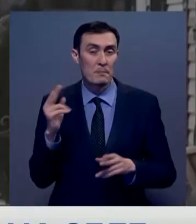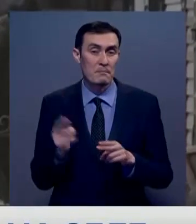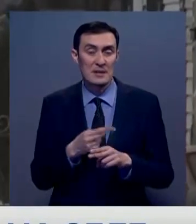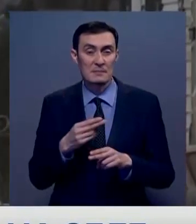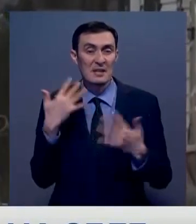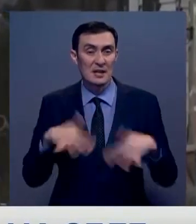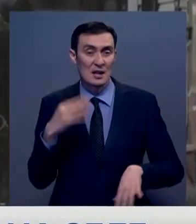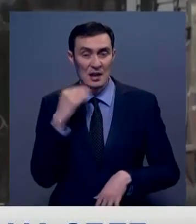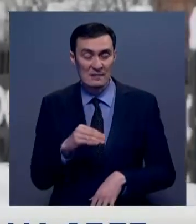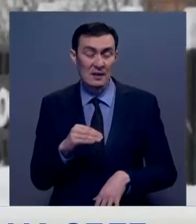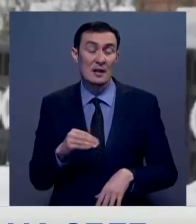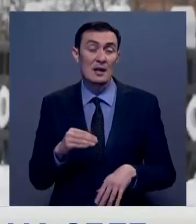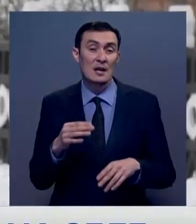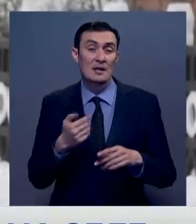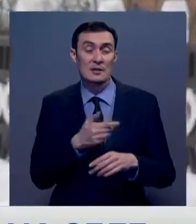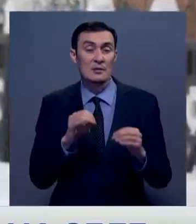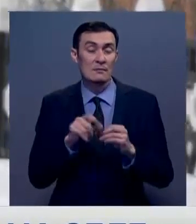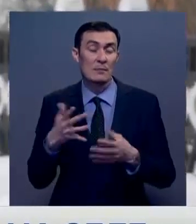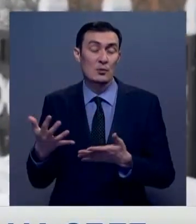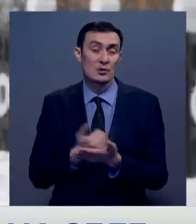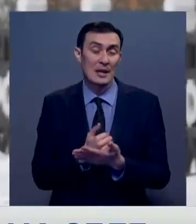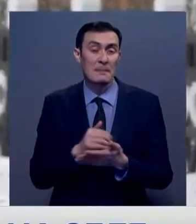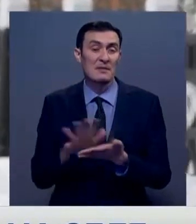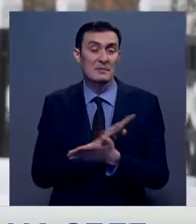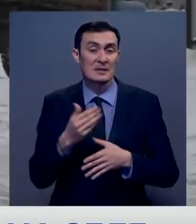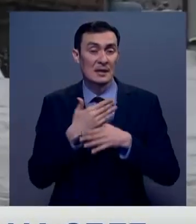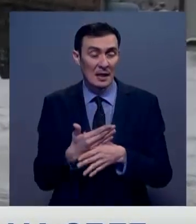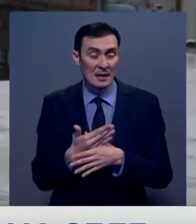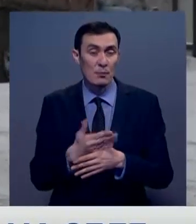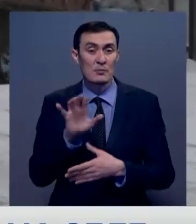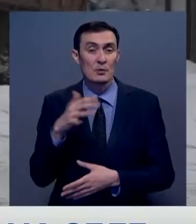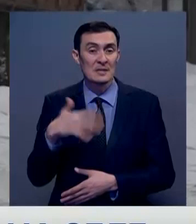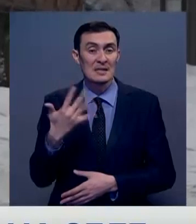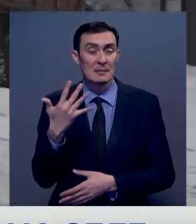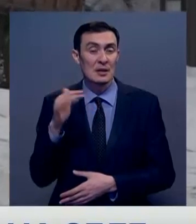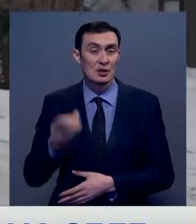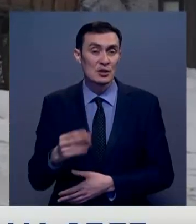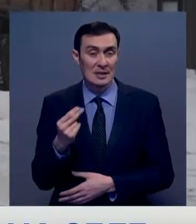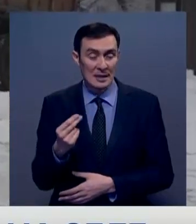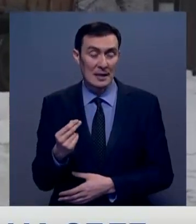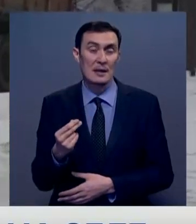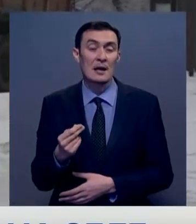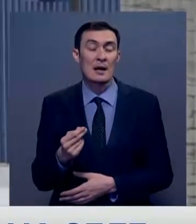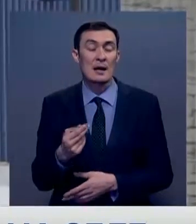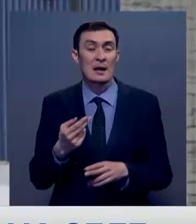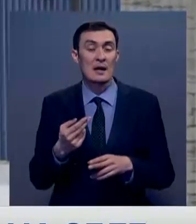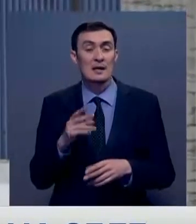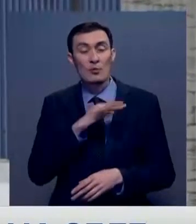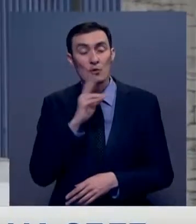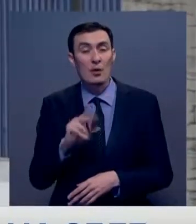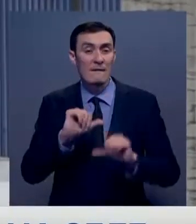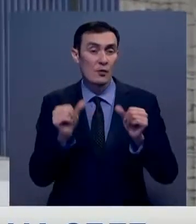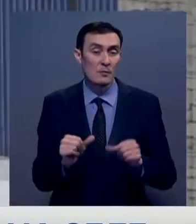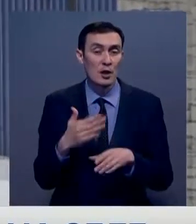программы «Енбек», переехавшие в Тимирязевский район, получили безвозмездные гранты по 555 тысяч тенге. Немало и тех, кто